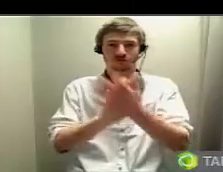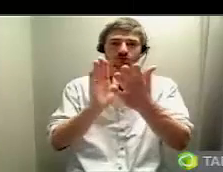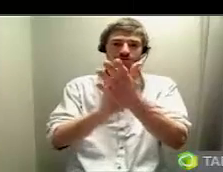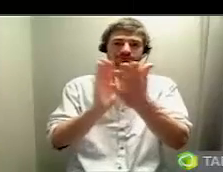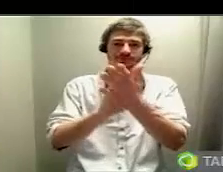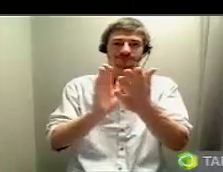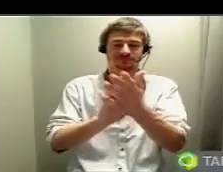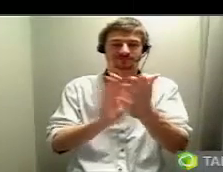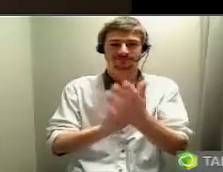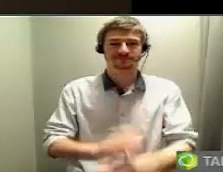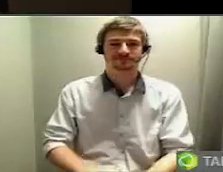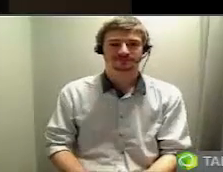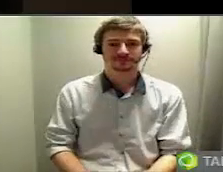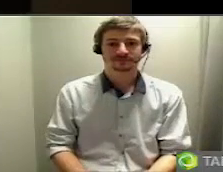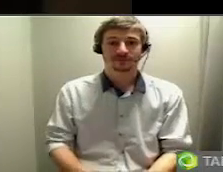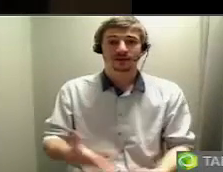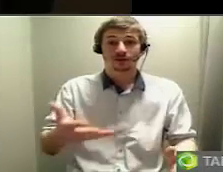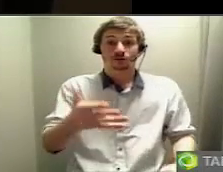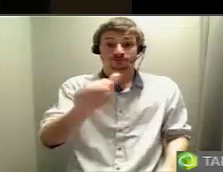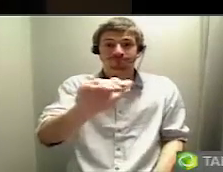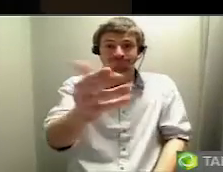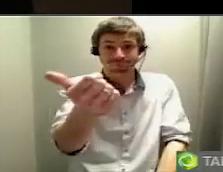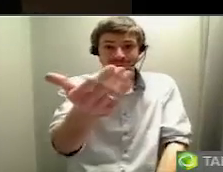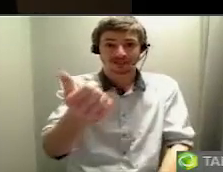demander... On va leur demander de monter sur scène.